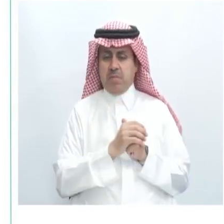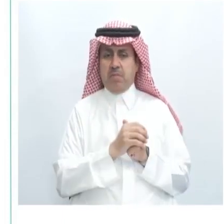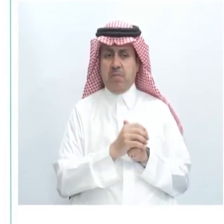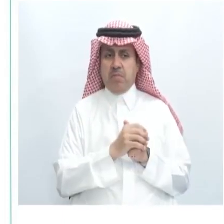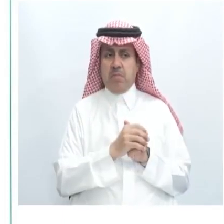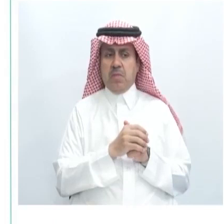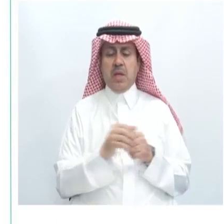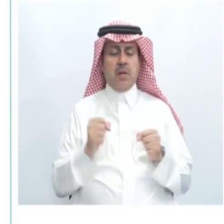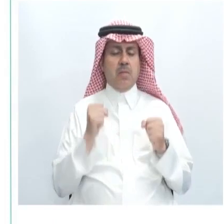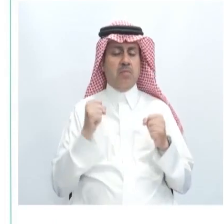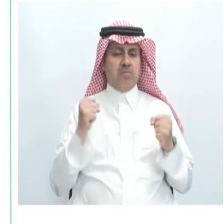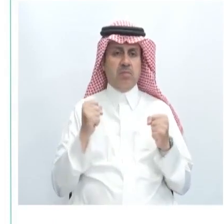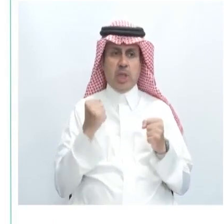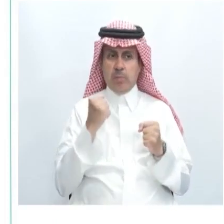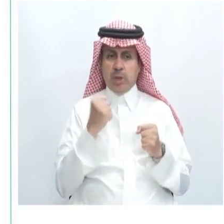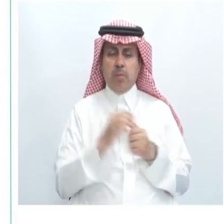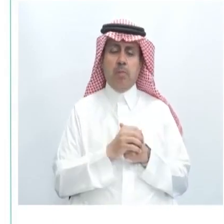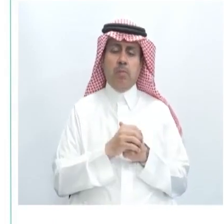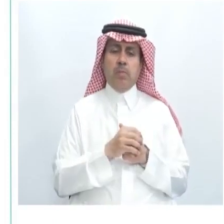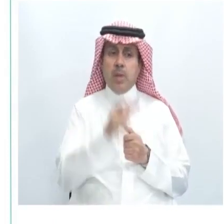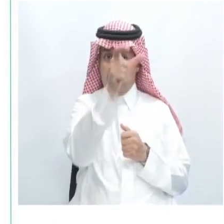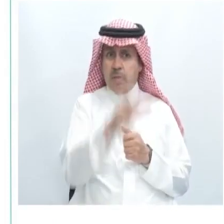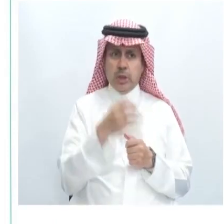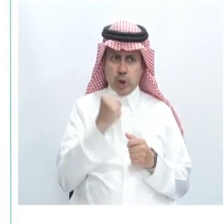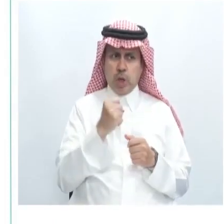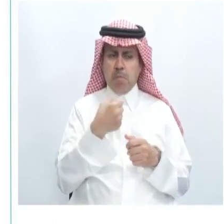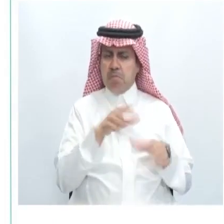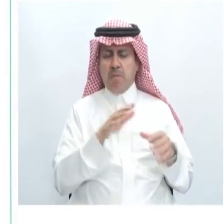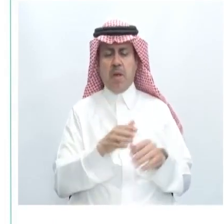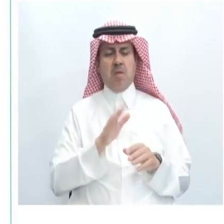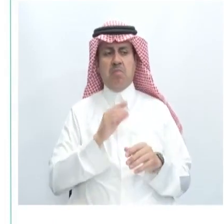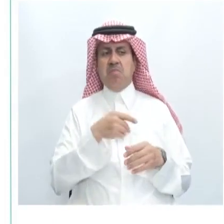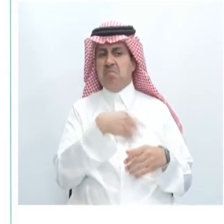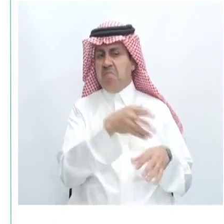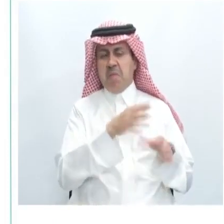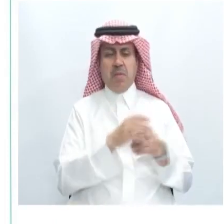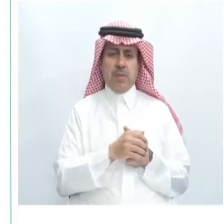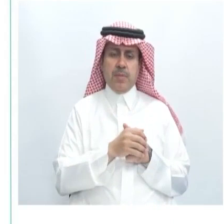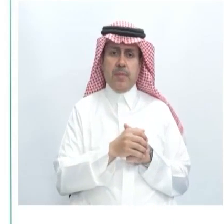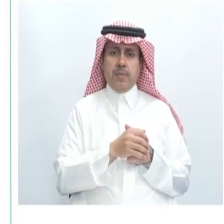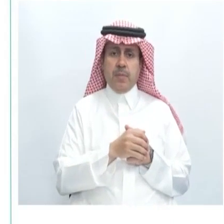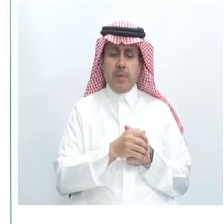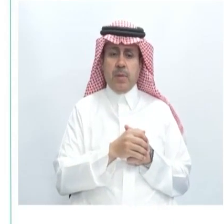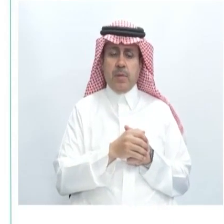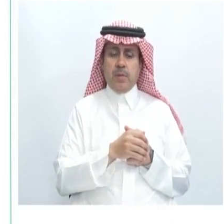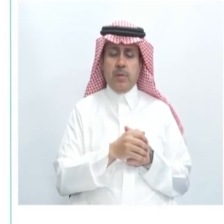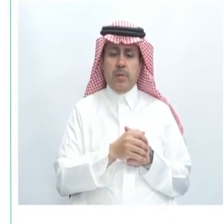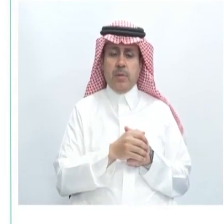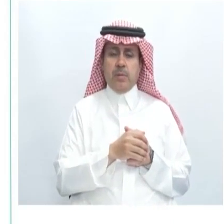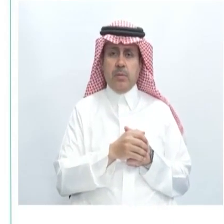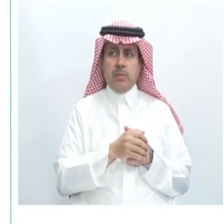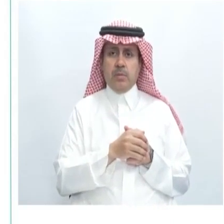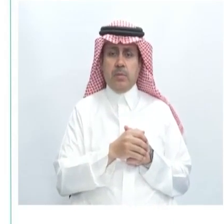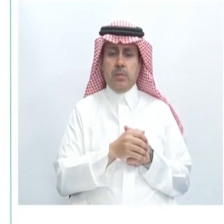او لا يستطيع اذا العميل ليس لديه الرغبه ولديه وليس لديه الاستطاعه